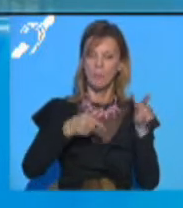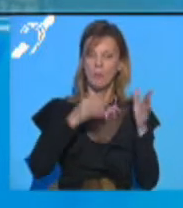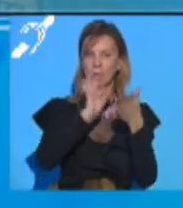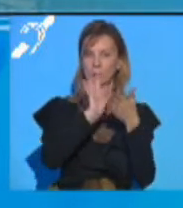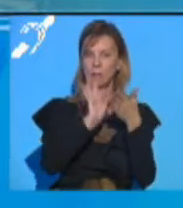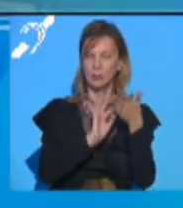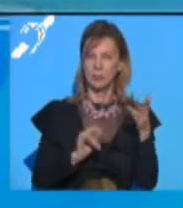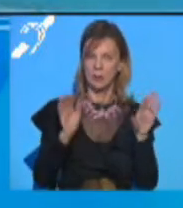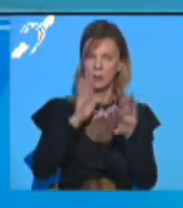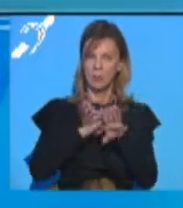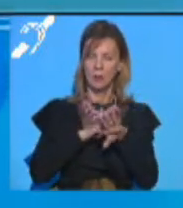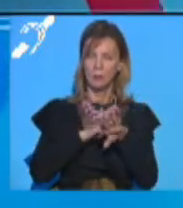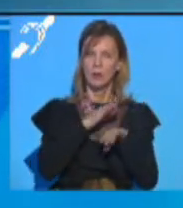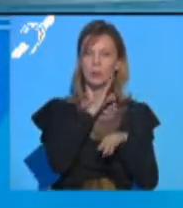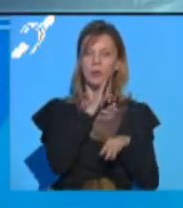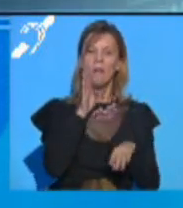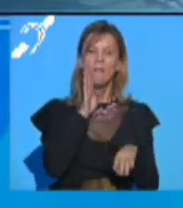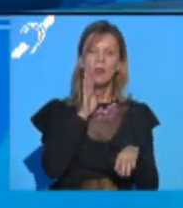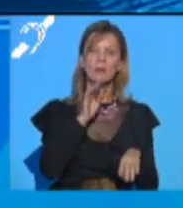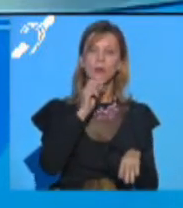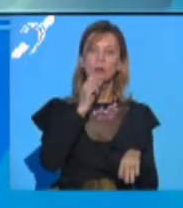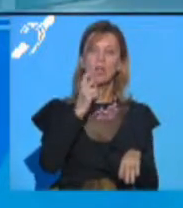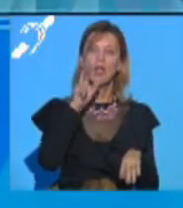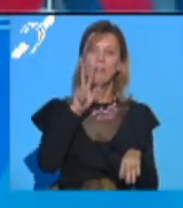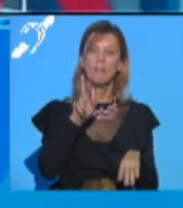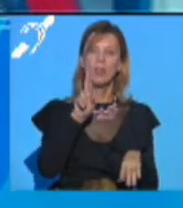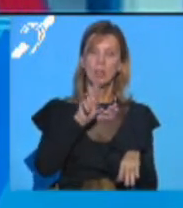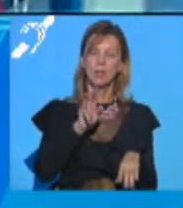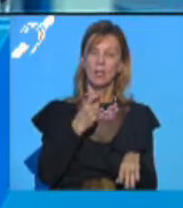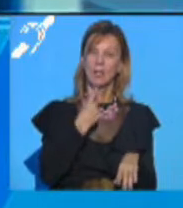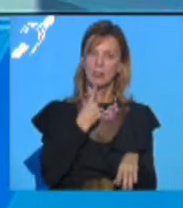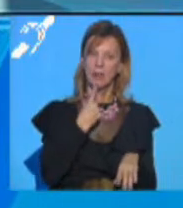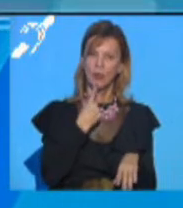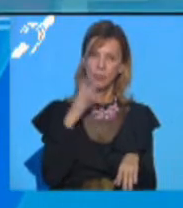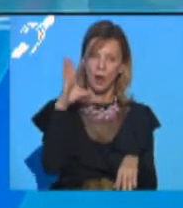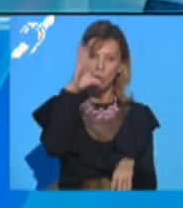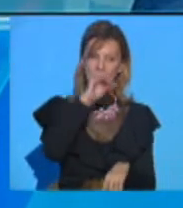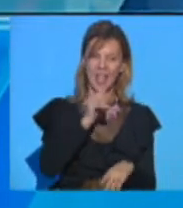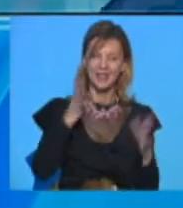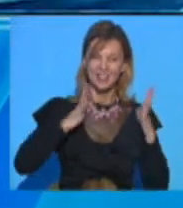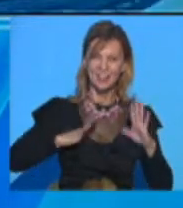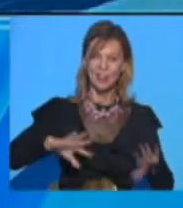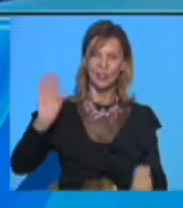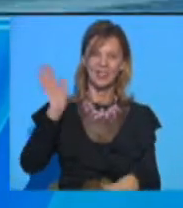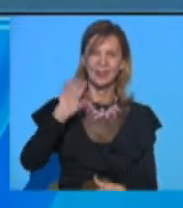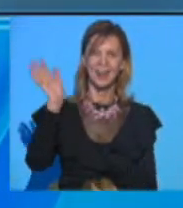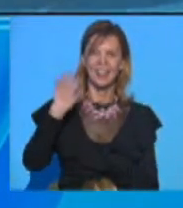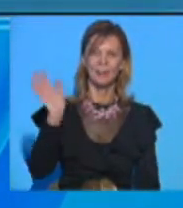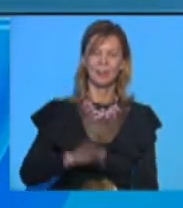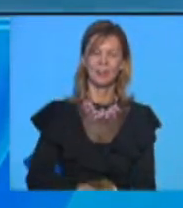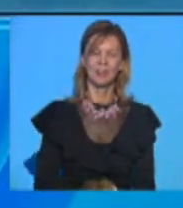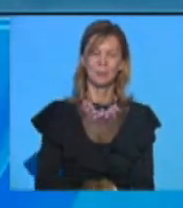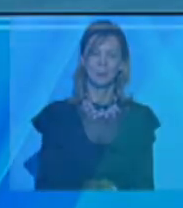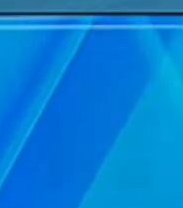0746145204. De asemenea, ne puteți contacta și pe pagina de Facebook TVR Craiova. O seară liniștită să aveți! La revedere!